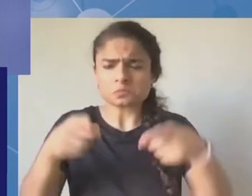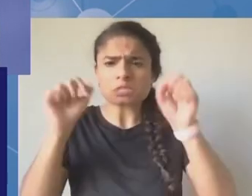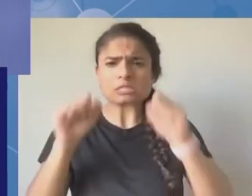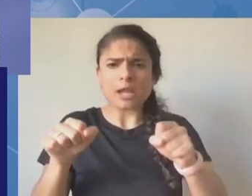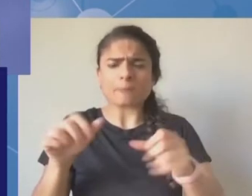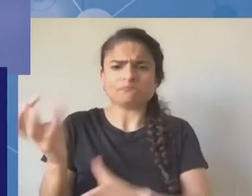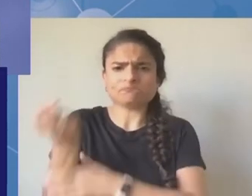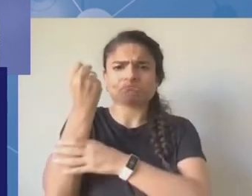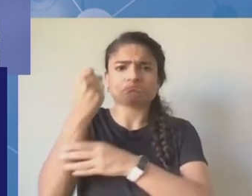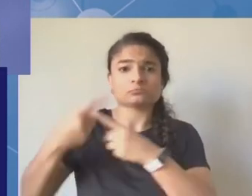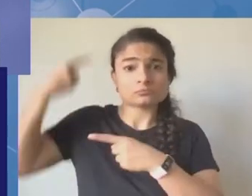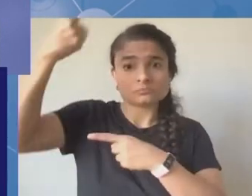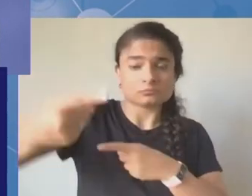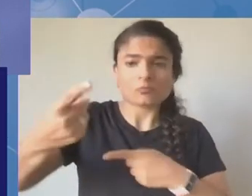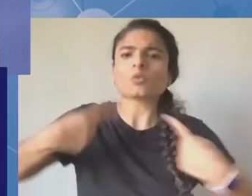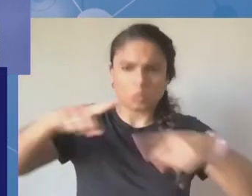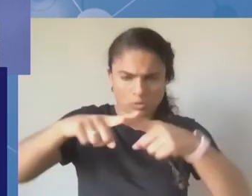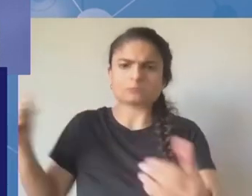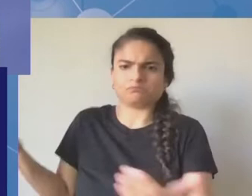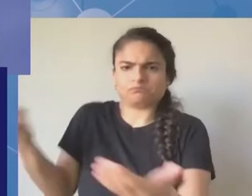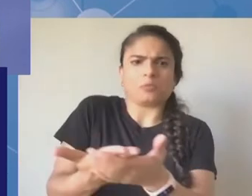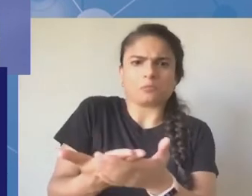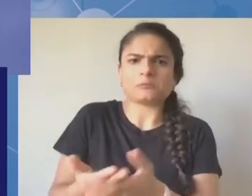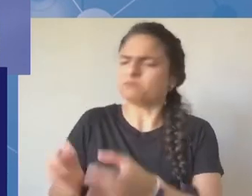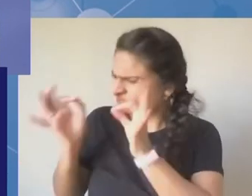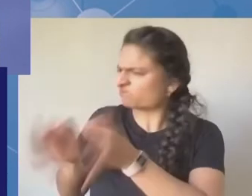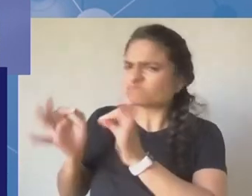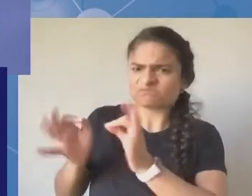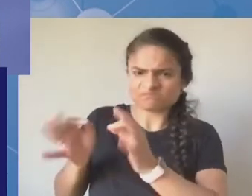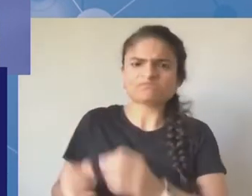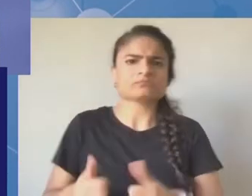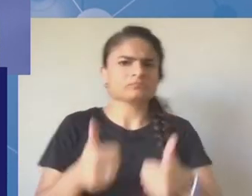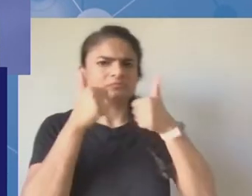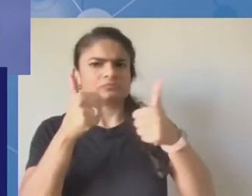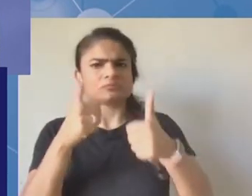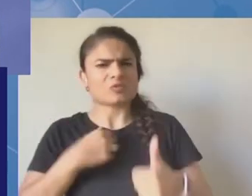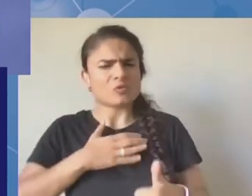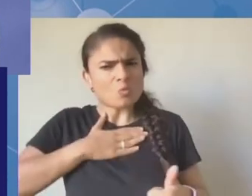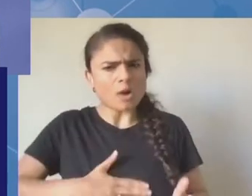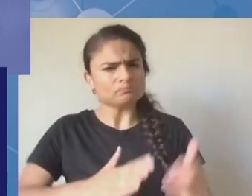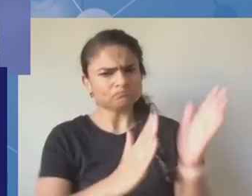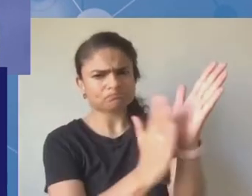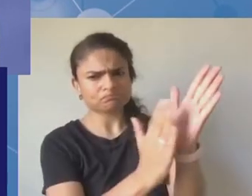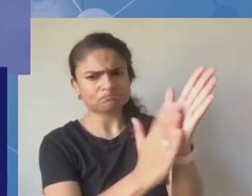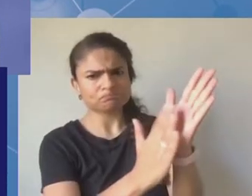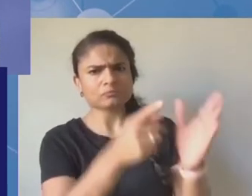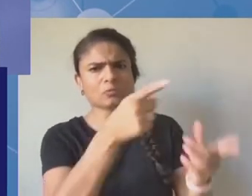الإصدار القادم. هذا شكرا لأنك أشرت إلى ذلك. تحدثنا